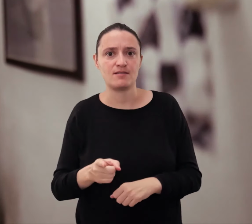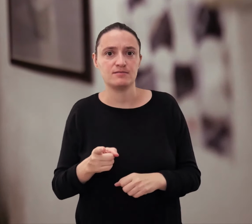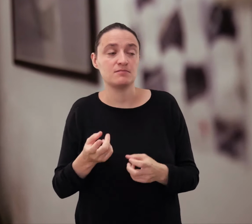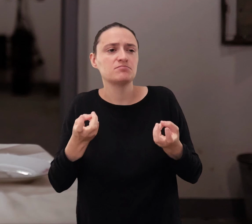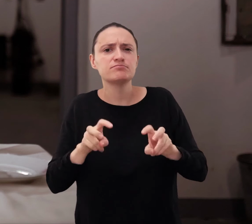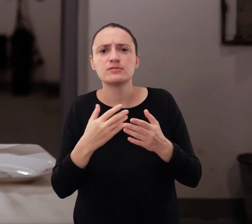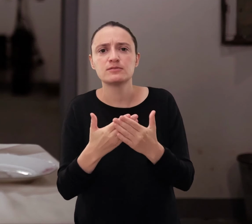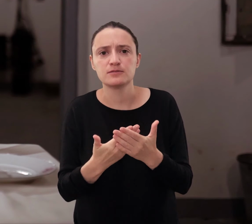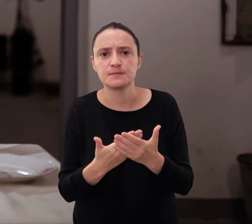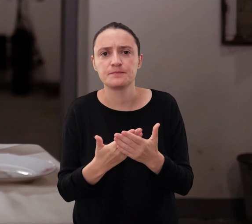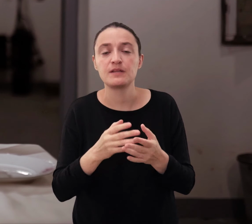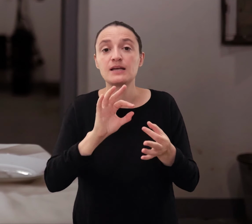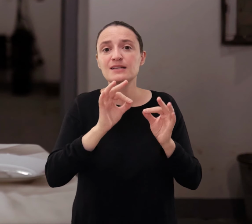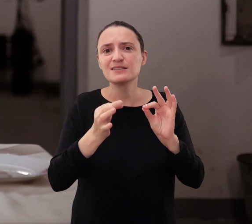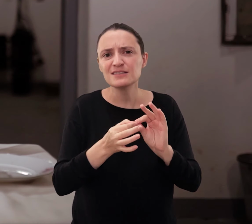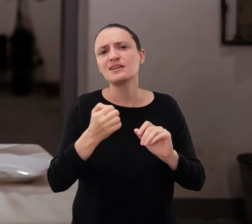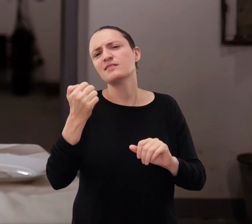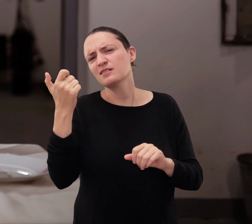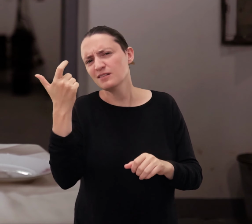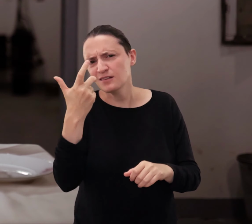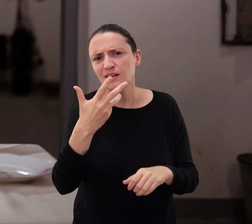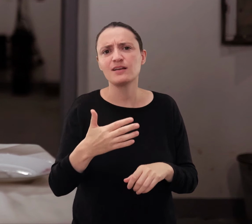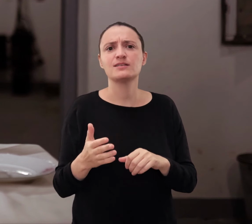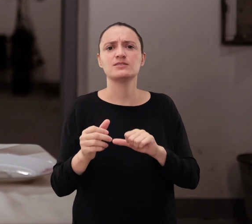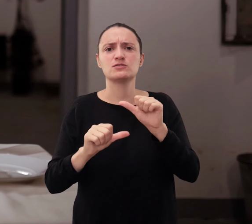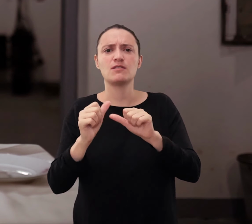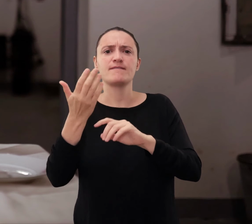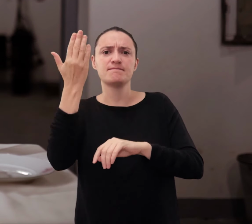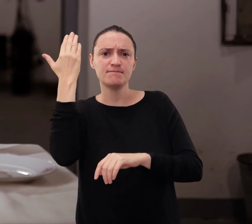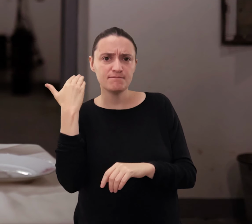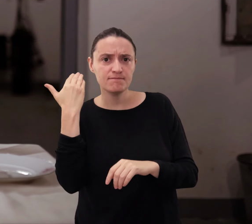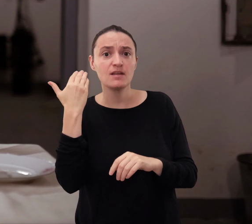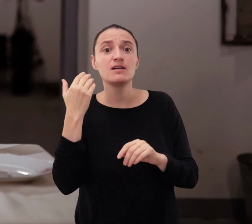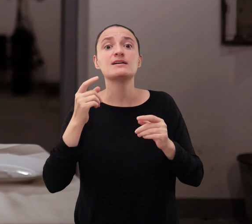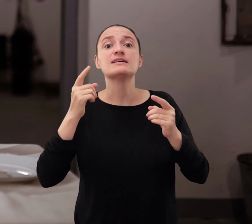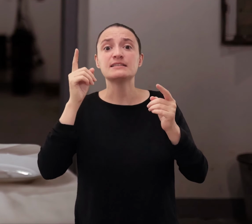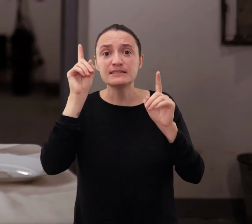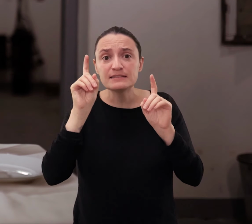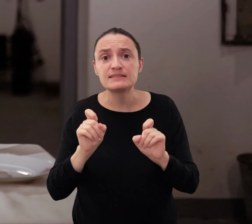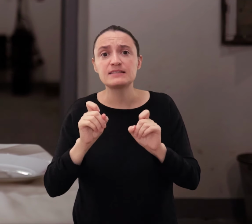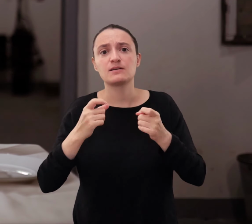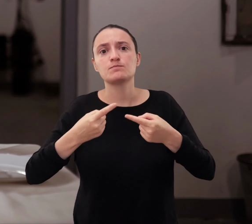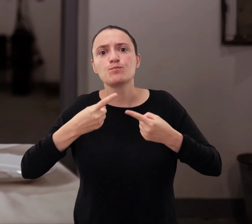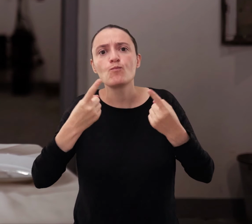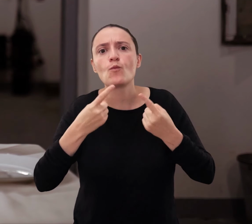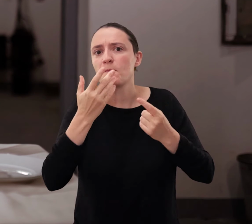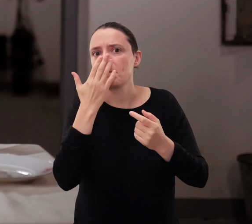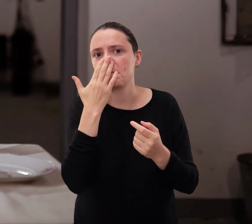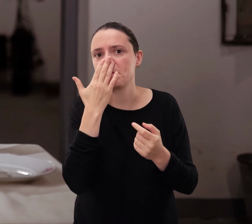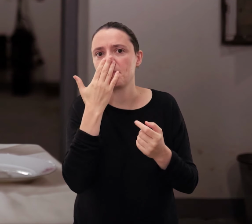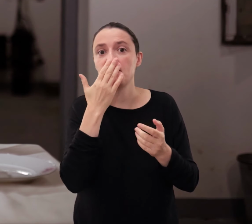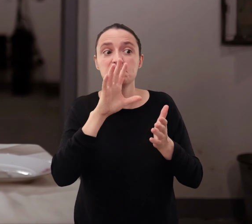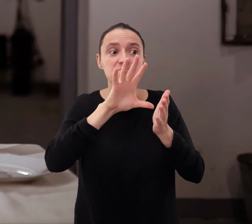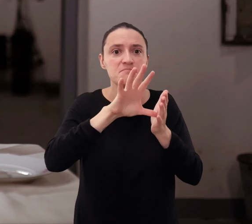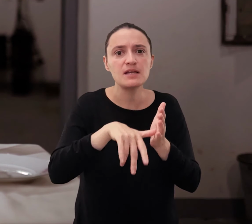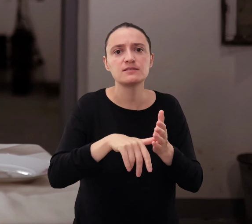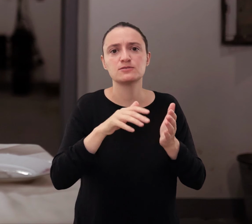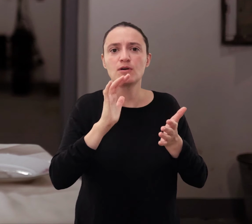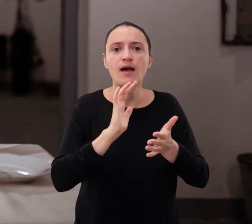że Gdynia kilkanaście lat temu zaczęła promować swoje miasto